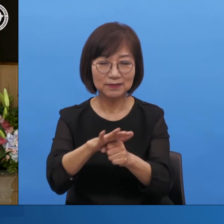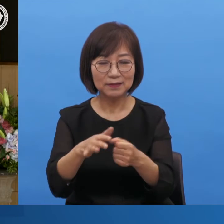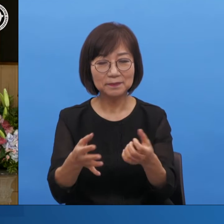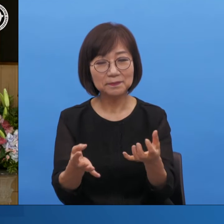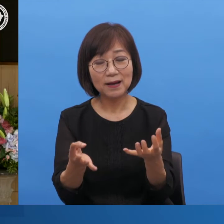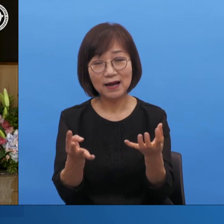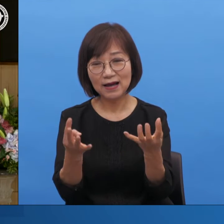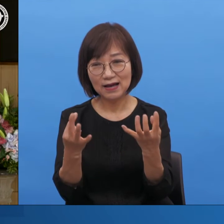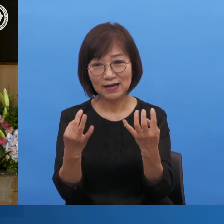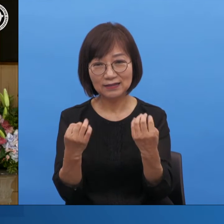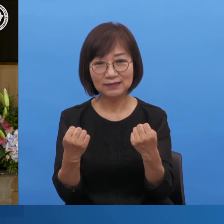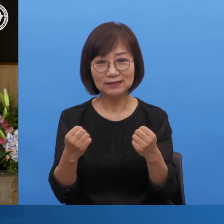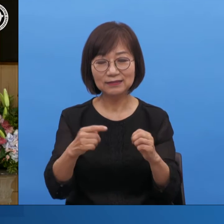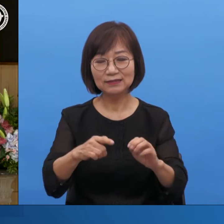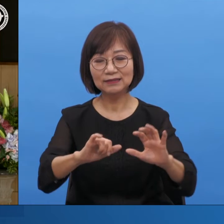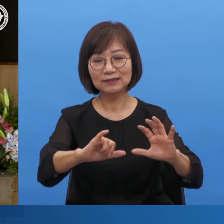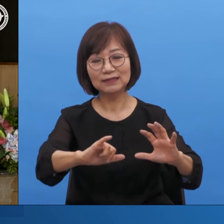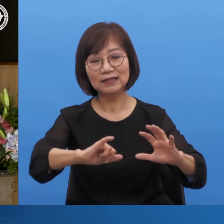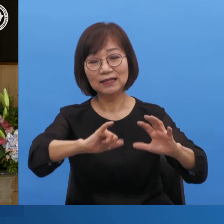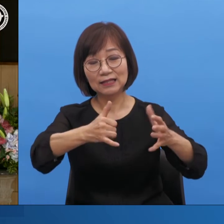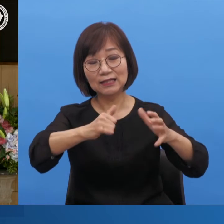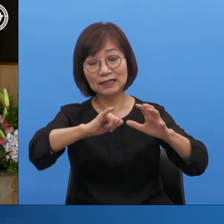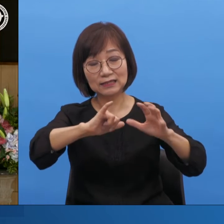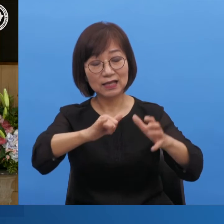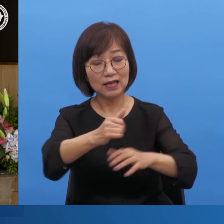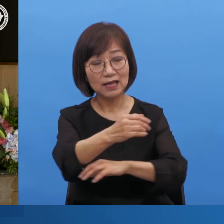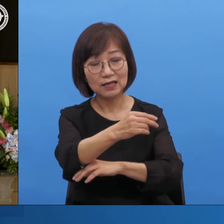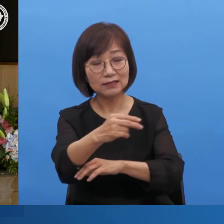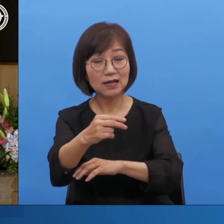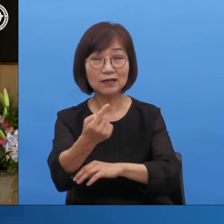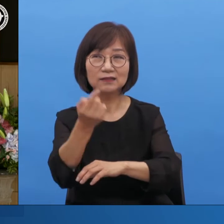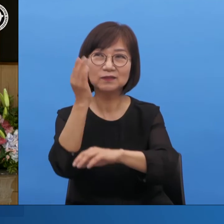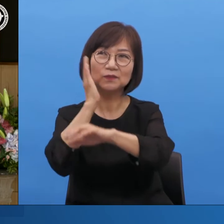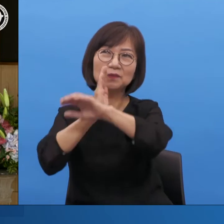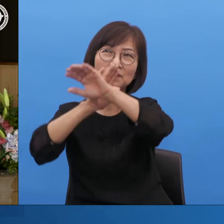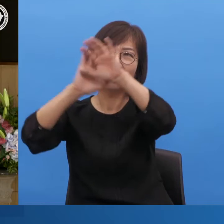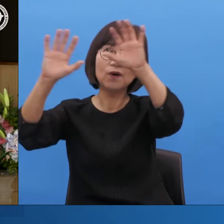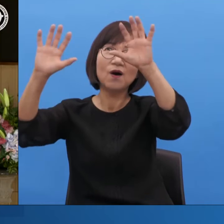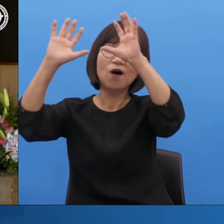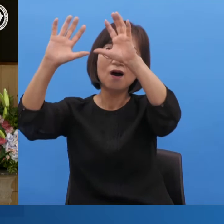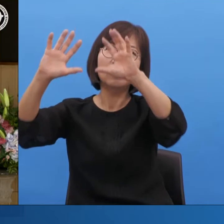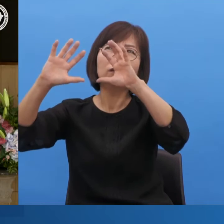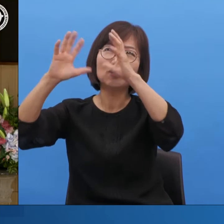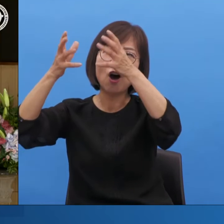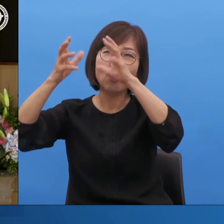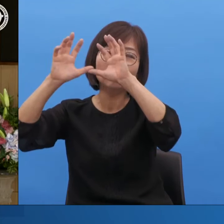슬픔 많은 이 세상도